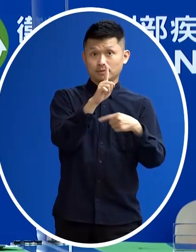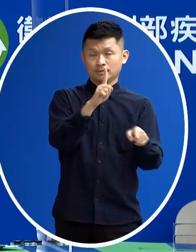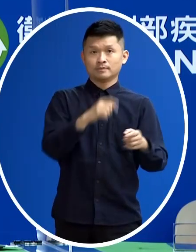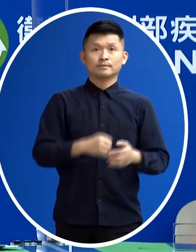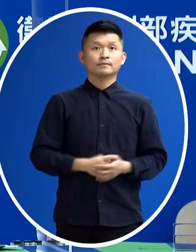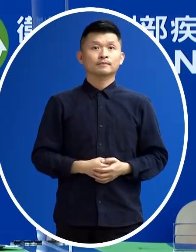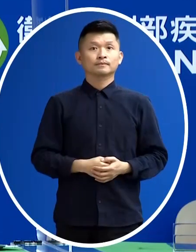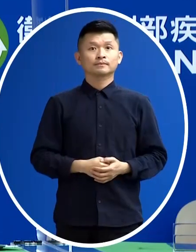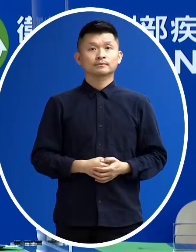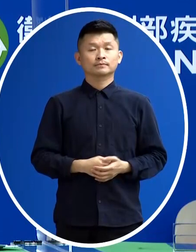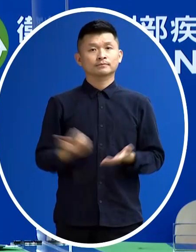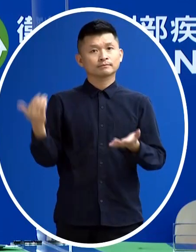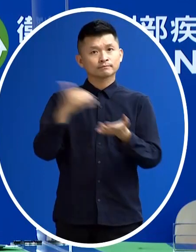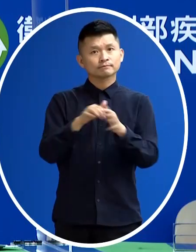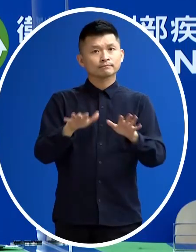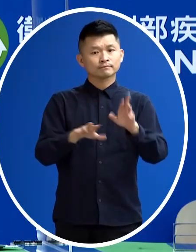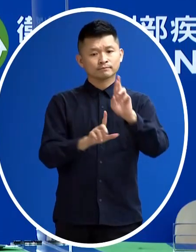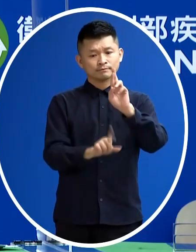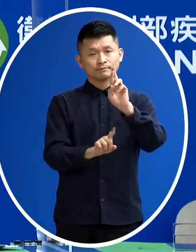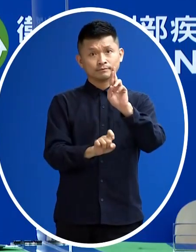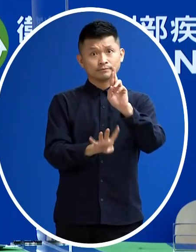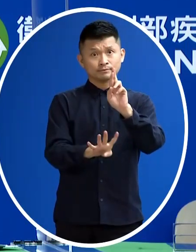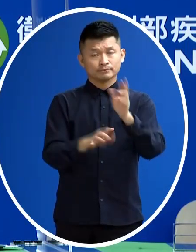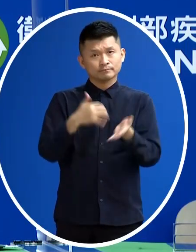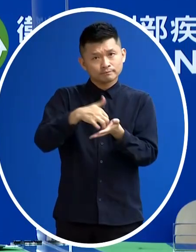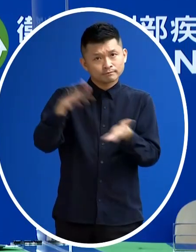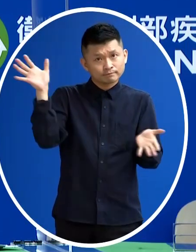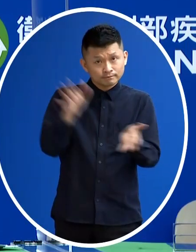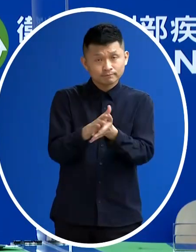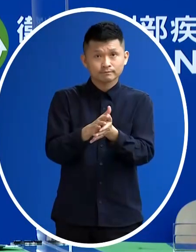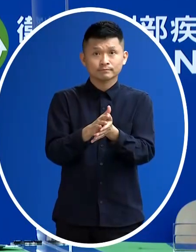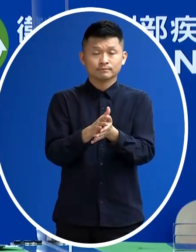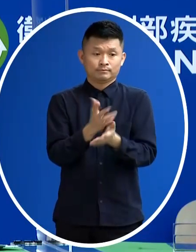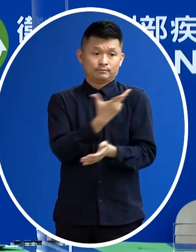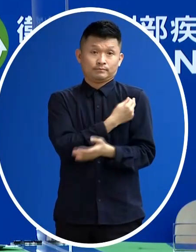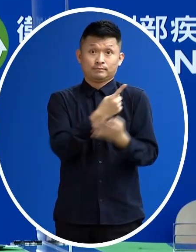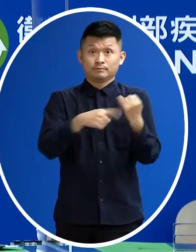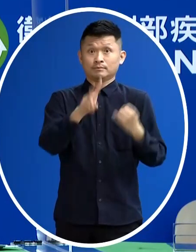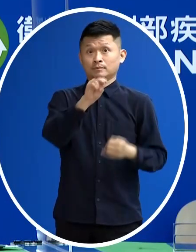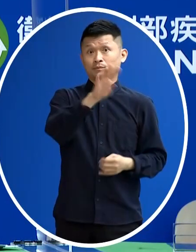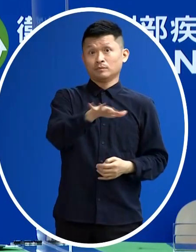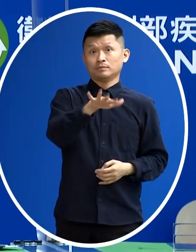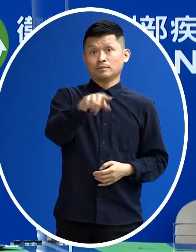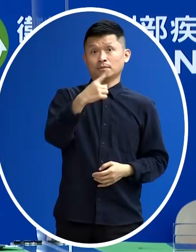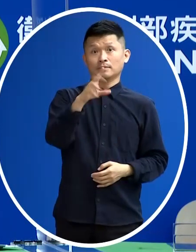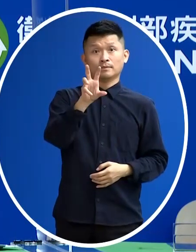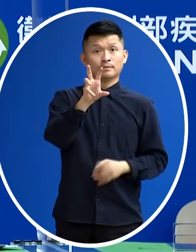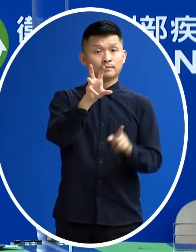1541人次啊，所以截至12月14号，我们的累计接种人次是25180人。